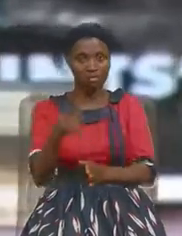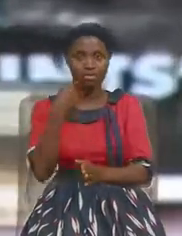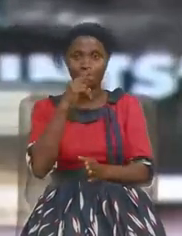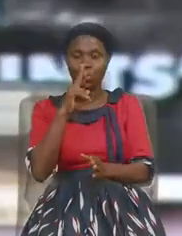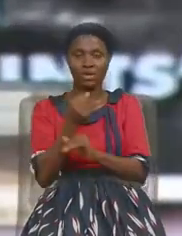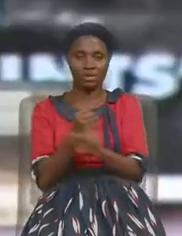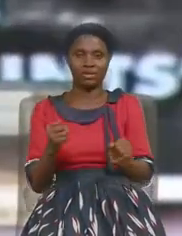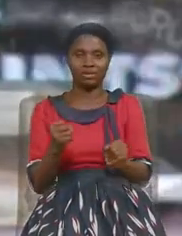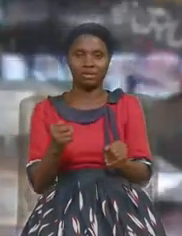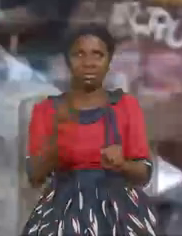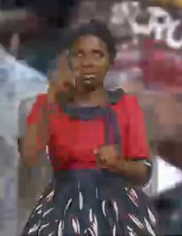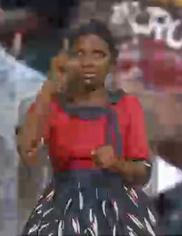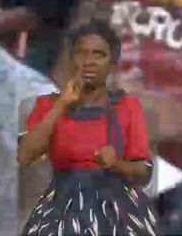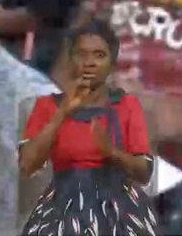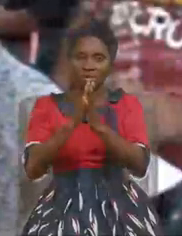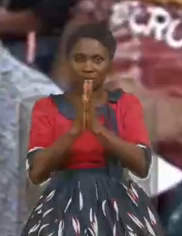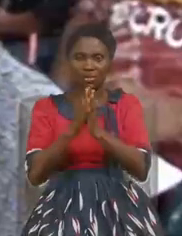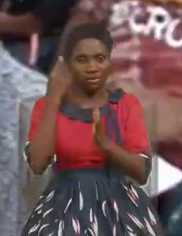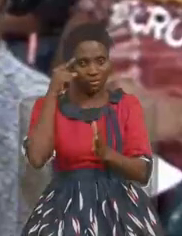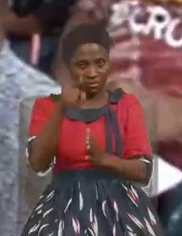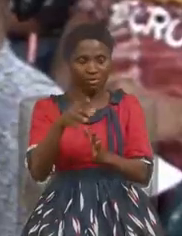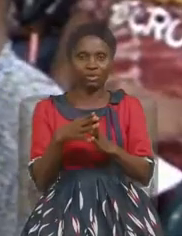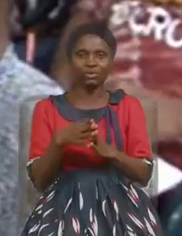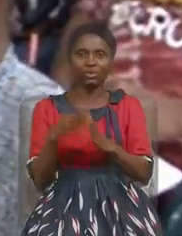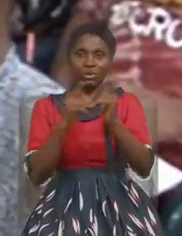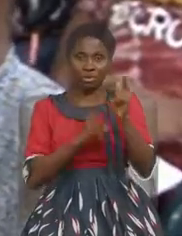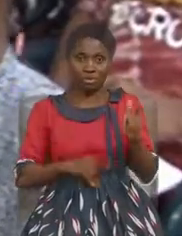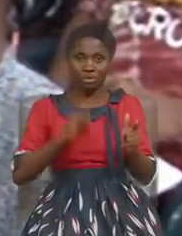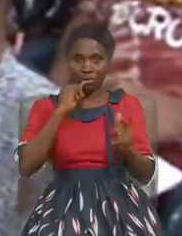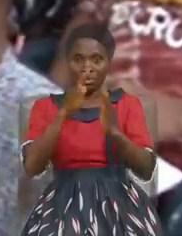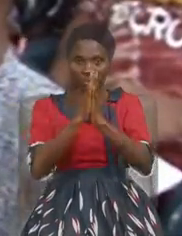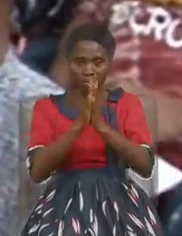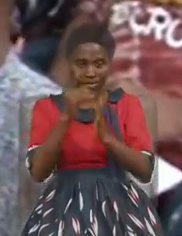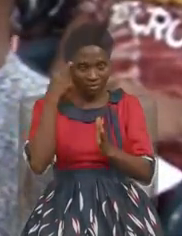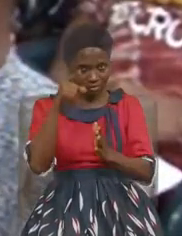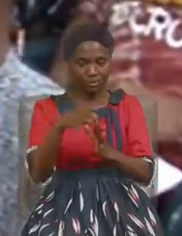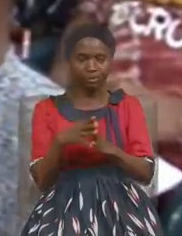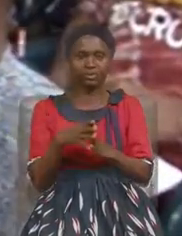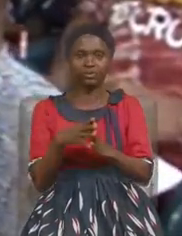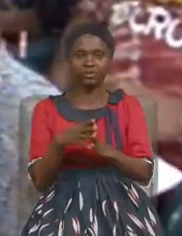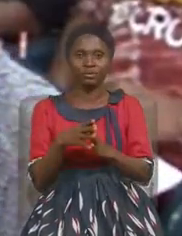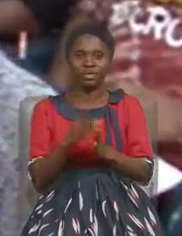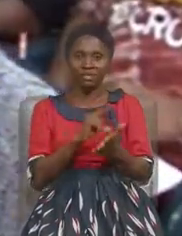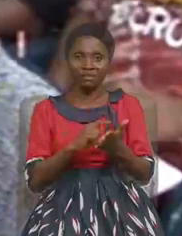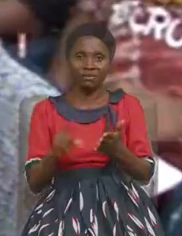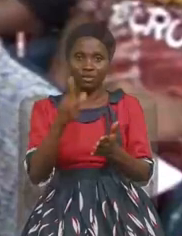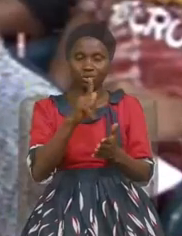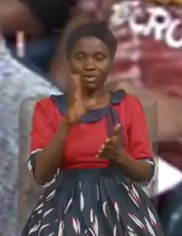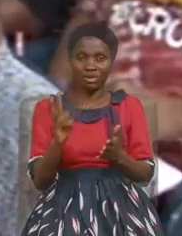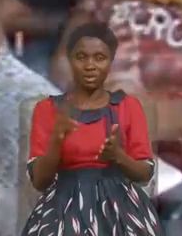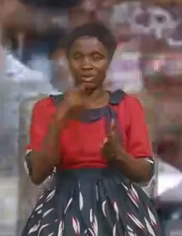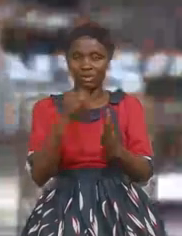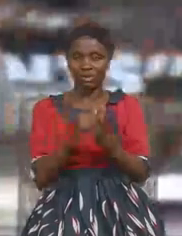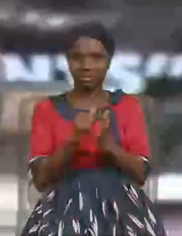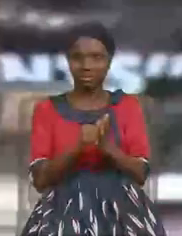prie pour toi. J'ai dit, le Seigneur prie pour toi. Verset 26. Il nous convenait